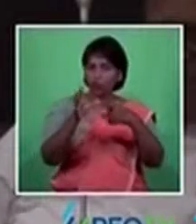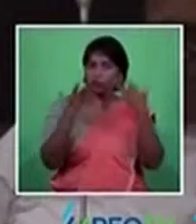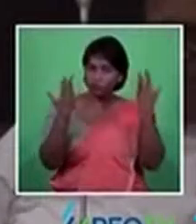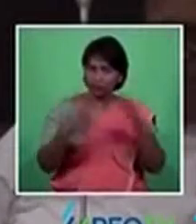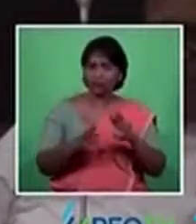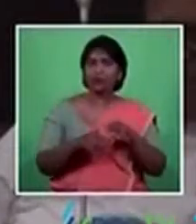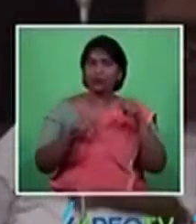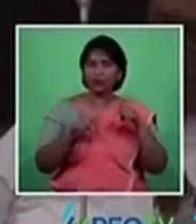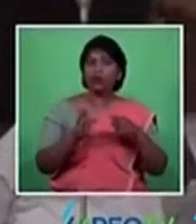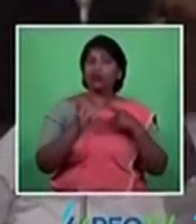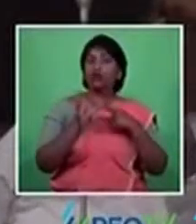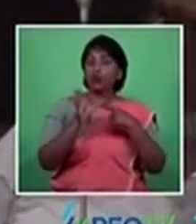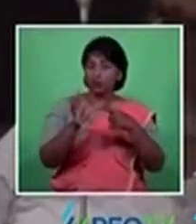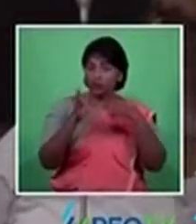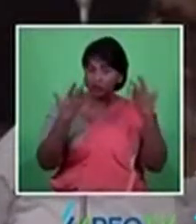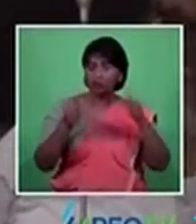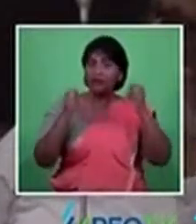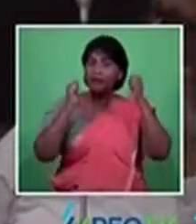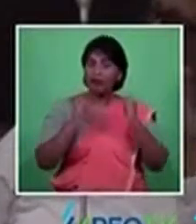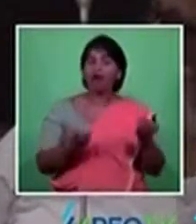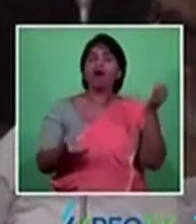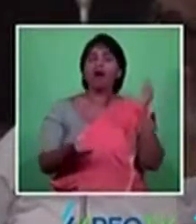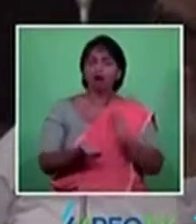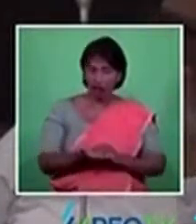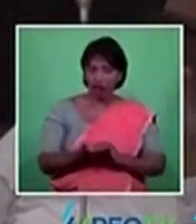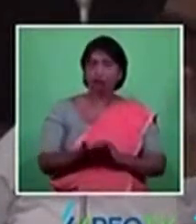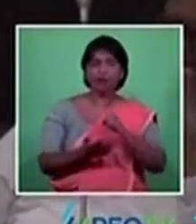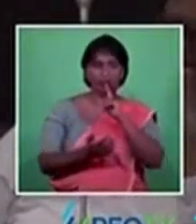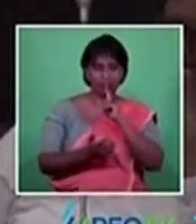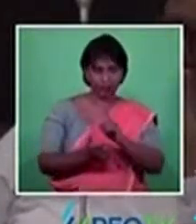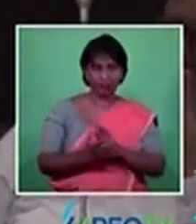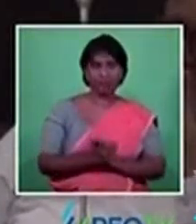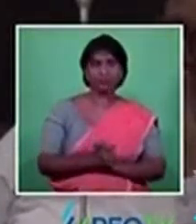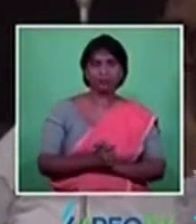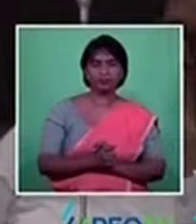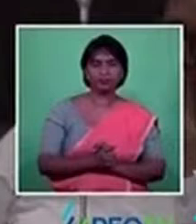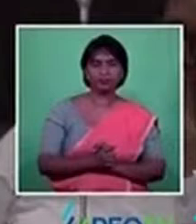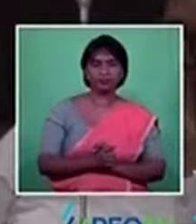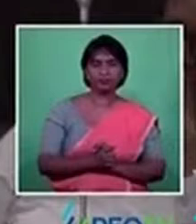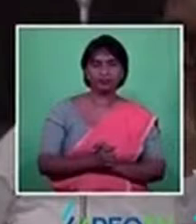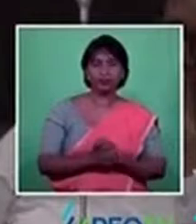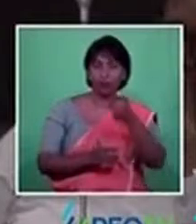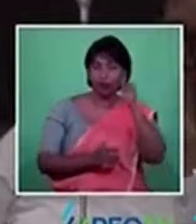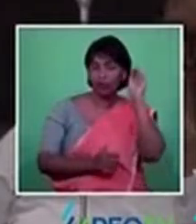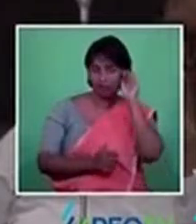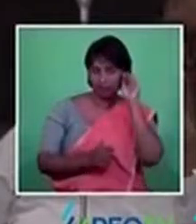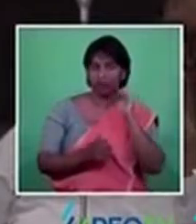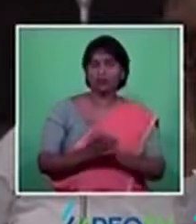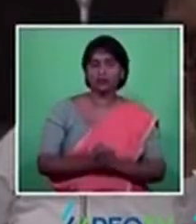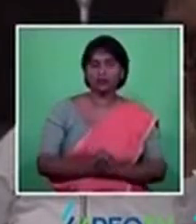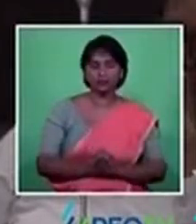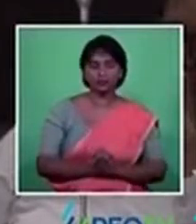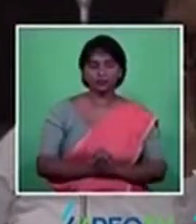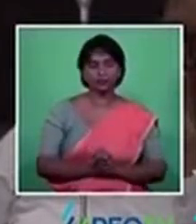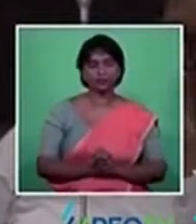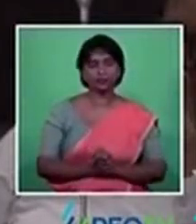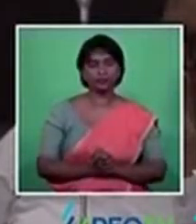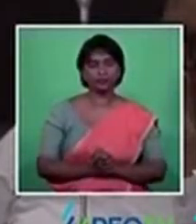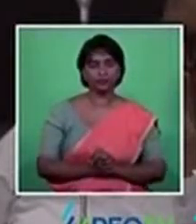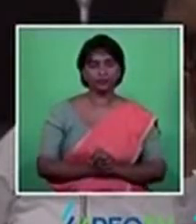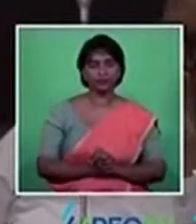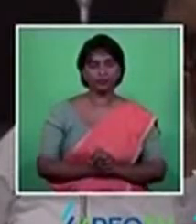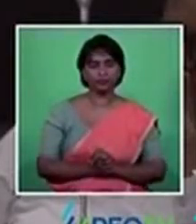I responded to it. The opposition leader is not paying attention in parliament. සවන් දෙන්නේ නැහැ විපක්ෂ